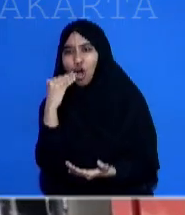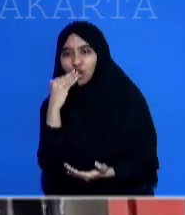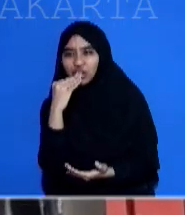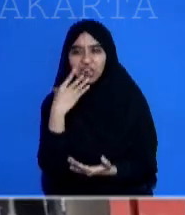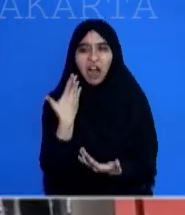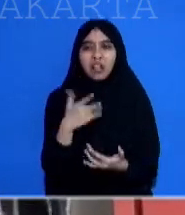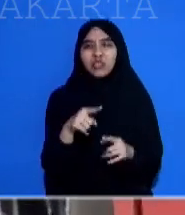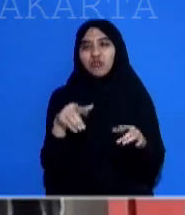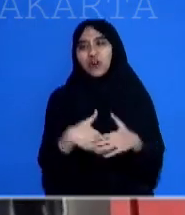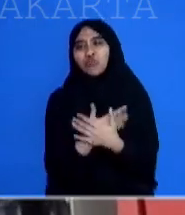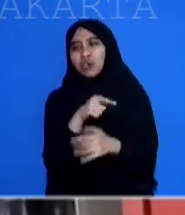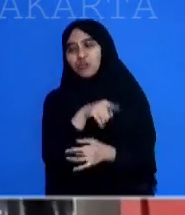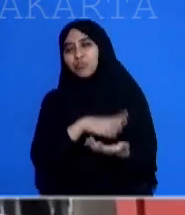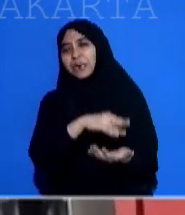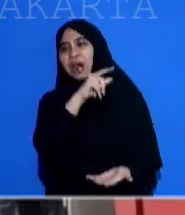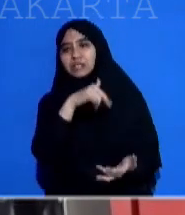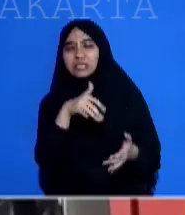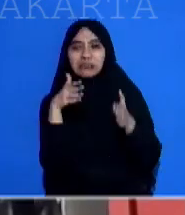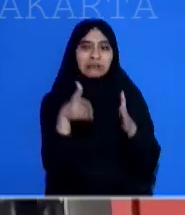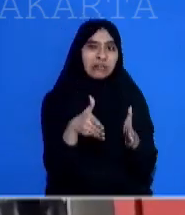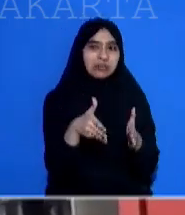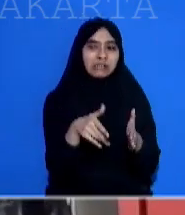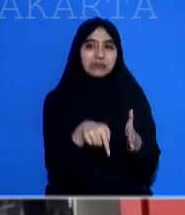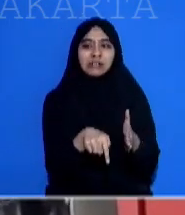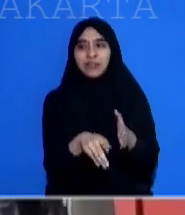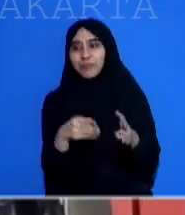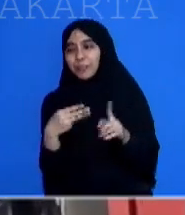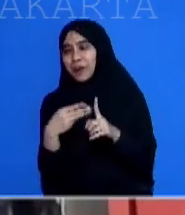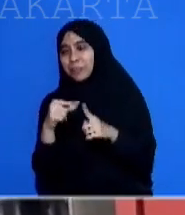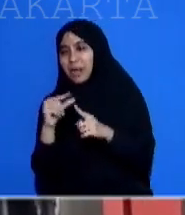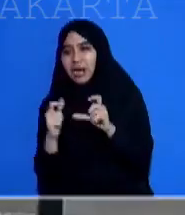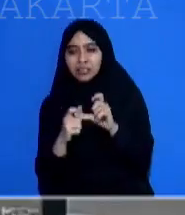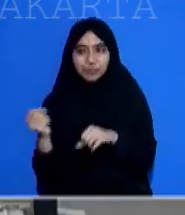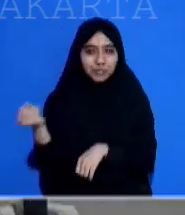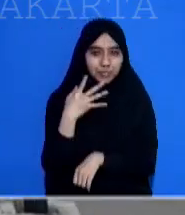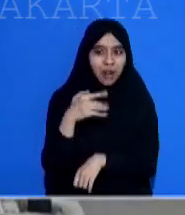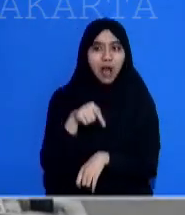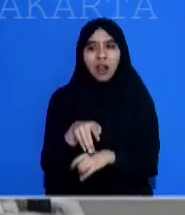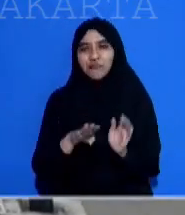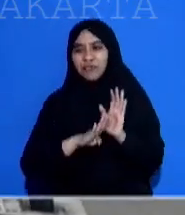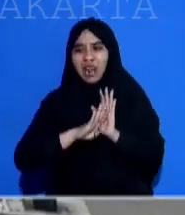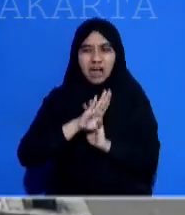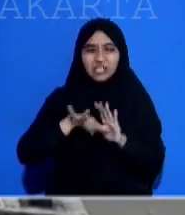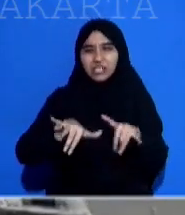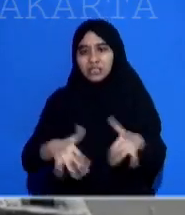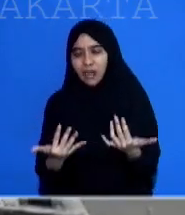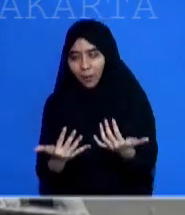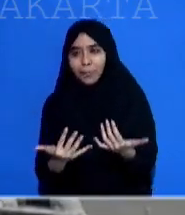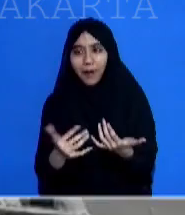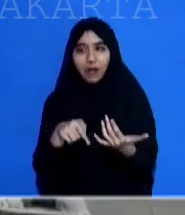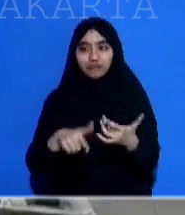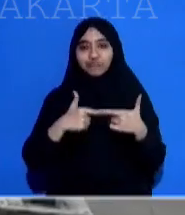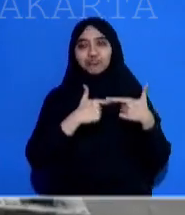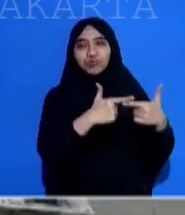c BPS daya juga melaporkan sejumlah komunitas yang mendorong inflasi di bulan April 2024 seperti angkutan antarkota dengan